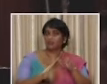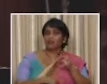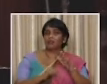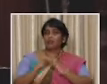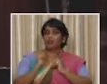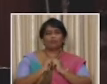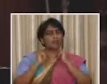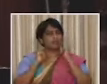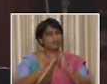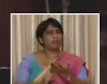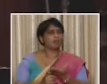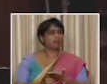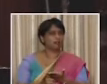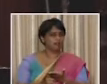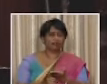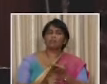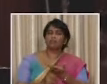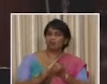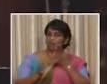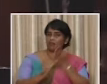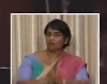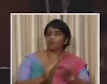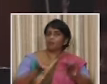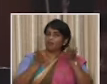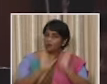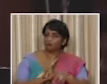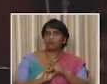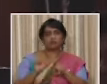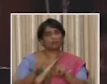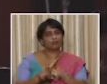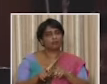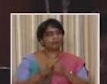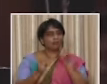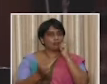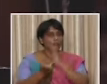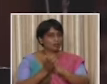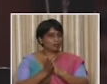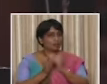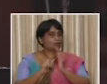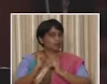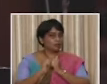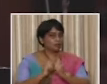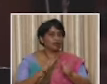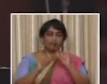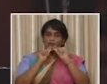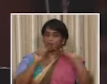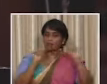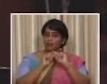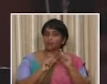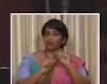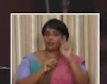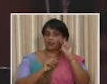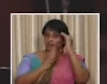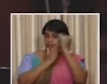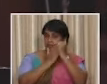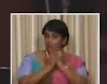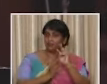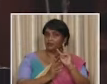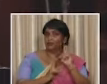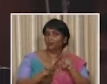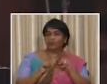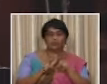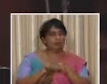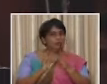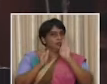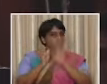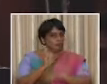වැඩසටහන අසාර්ථක වෙච්ච නිසා. ඉතින් ඒ නිසා අවසාන වශයෙන් මේ අස්වැසුම වැඩසටහනේ වගන්ති 20 වෙනි වගන්තිය සහ 21 වෙනි වගන්තිය